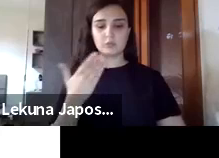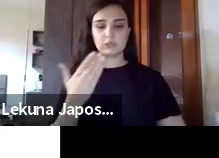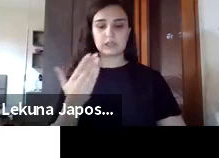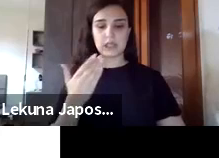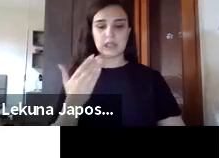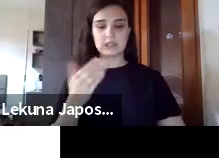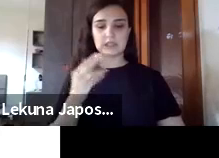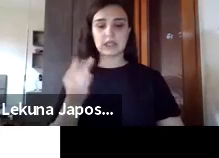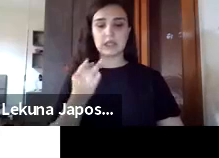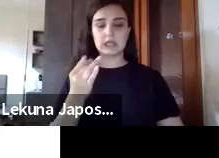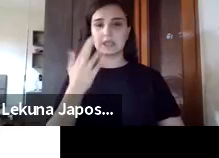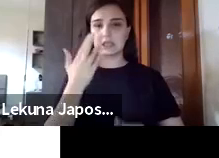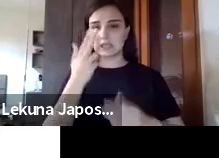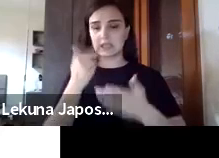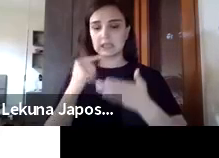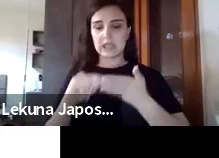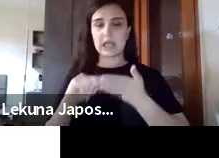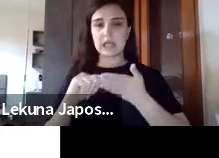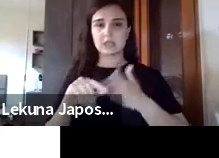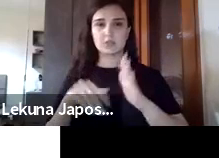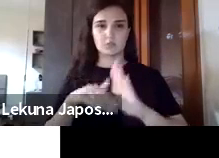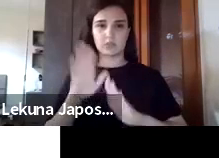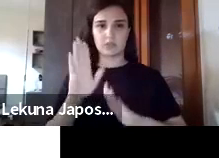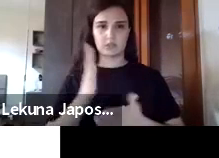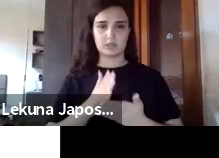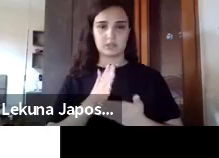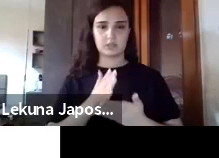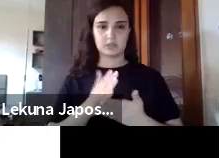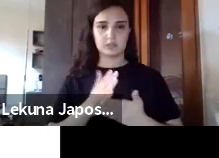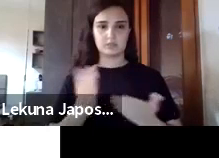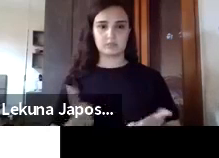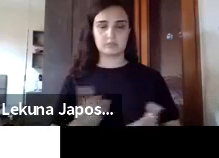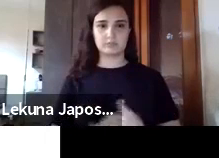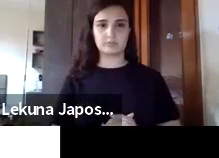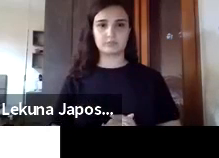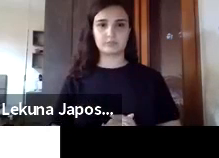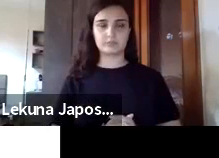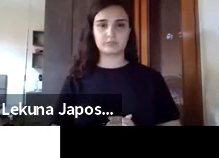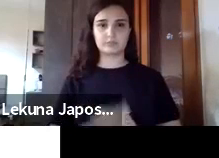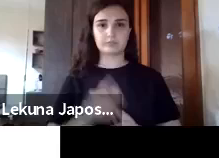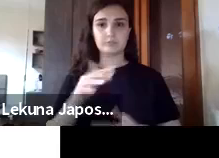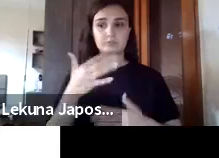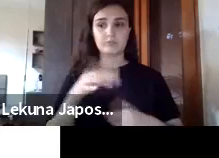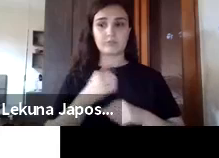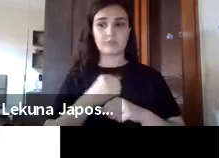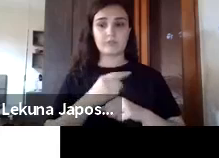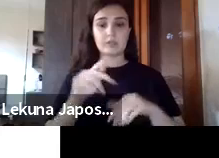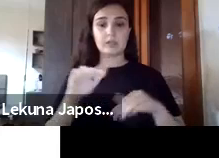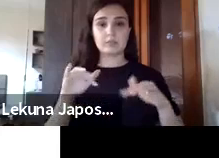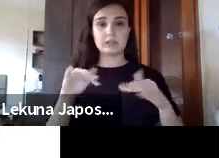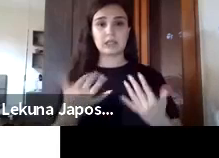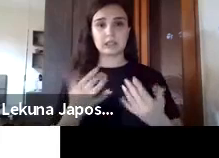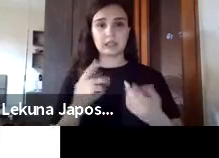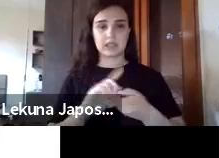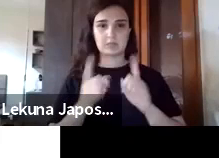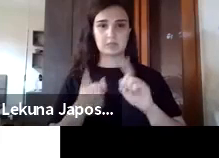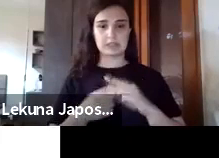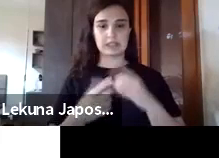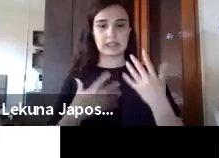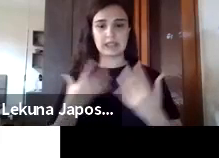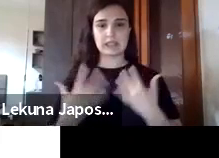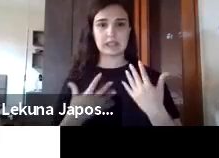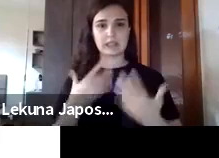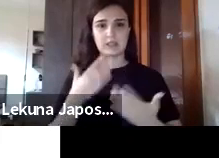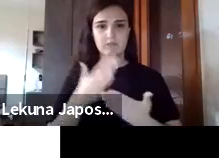და ინტერაქციაც ბევრად უმჯობესდება. იმიტომ რომ ამას უკვე აკეთებთ არა დაღლილი, არამედ